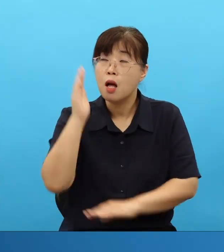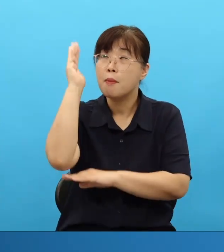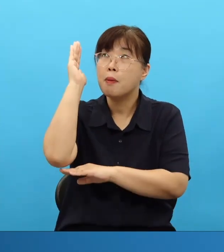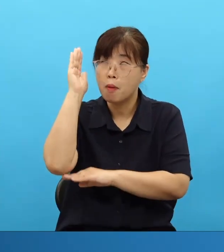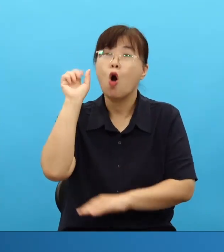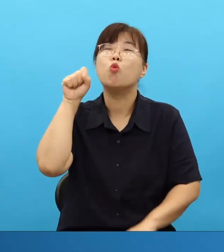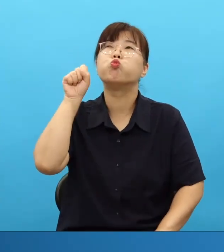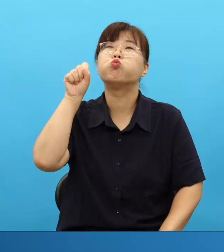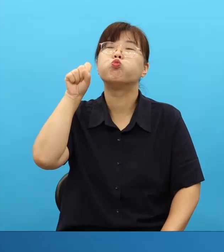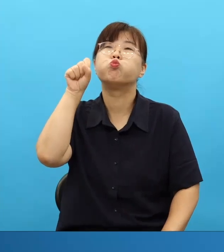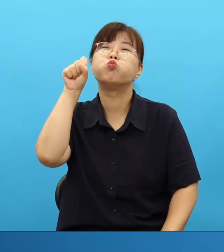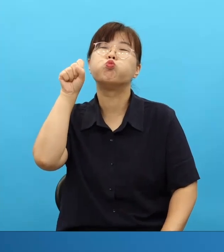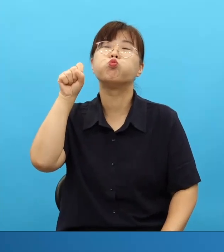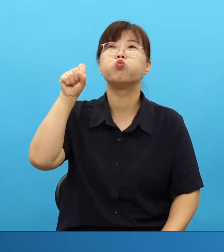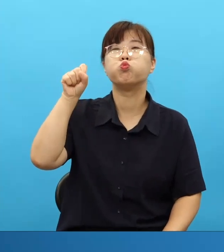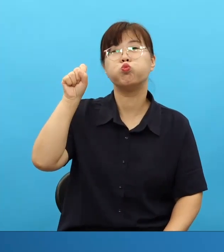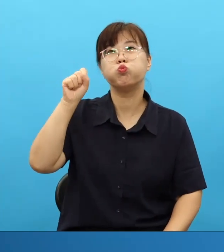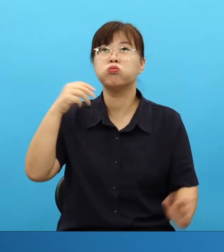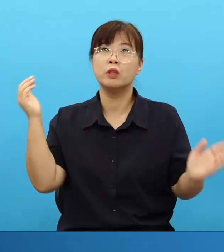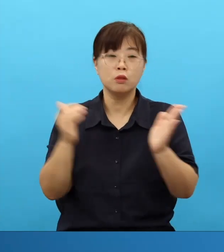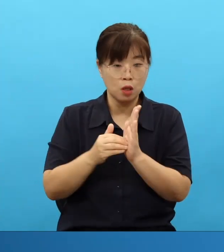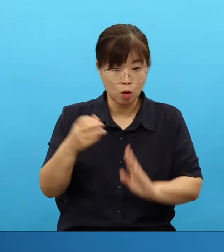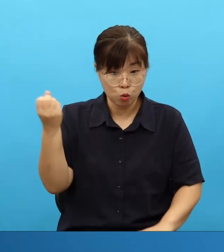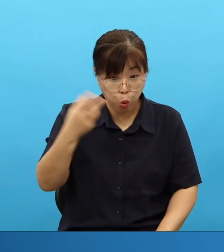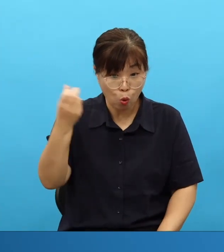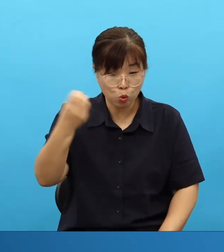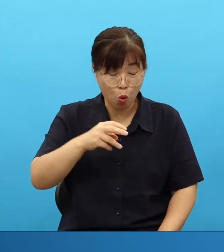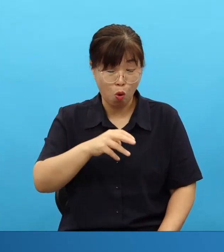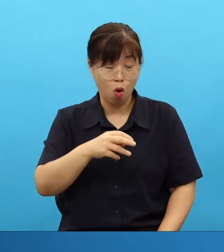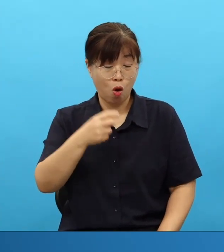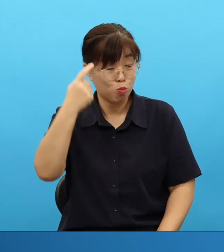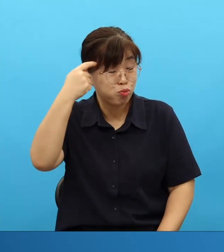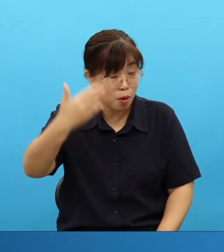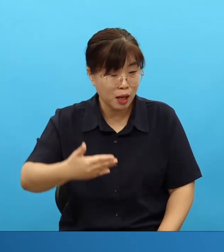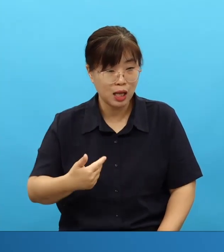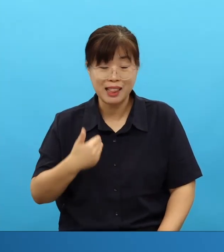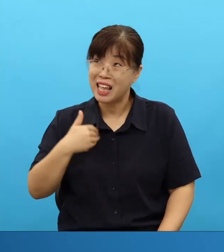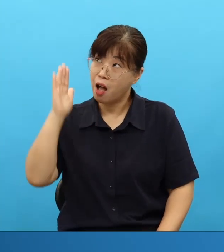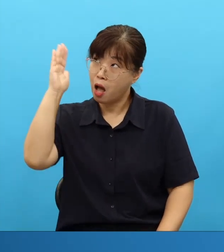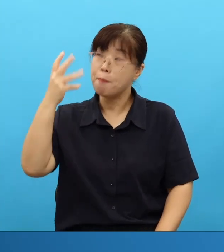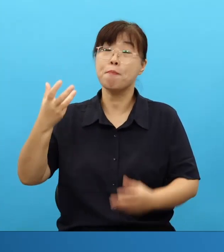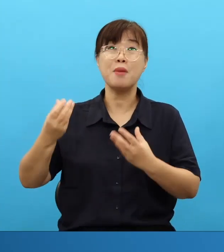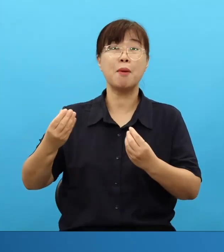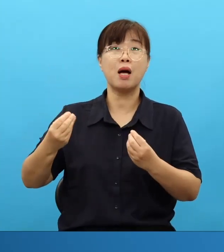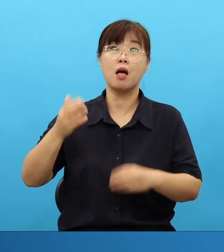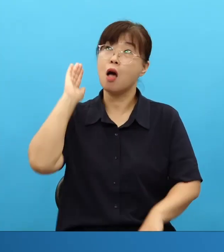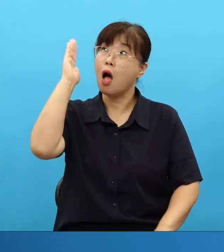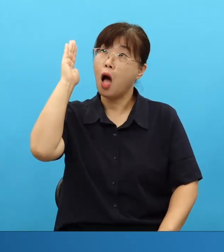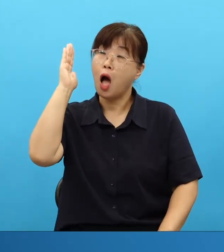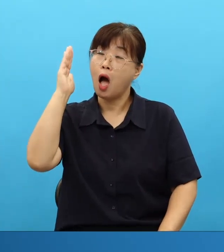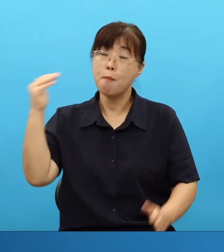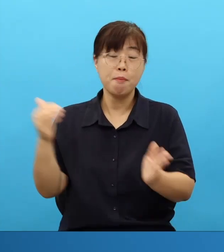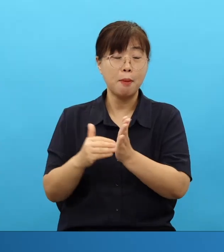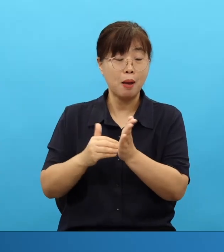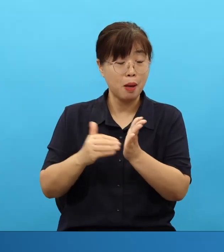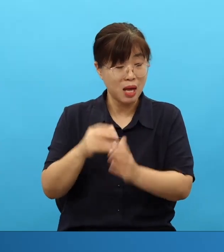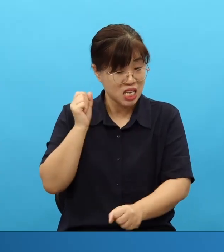안돼요 깜짝 놀 질문하 보면 지에서 싹 다했는데 해요